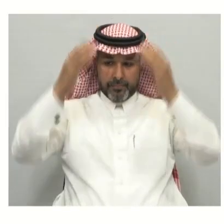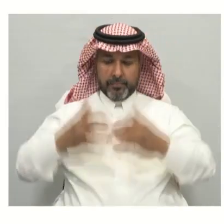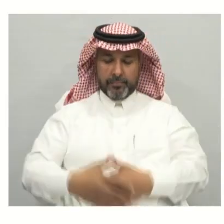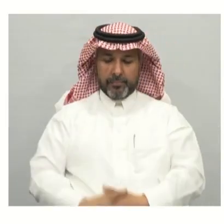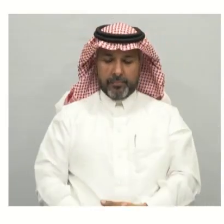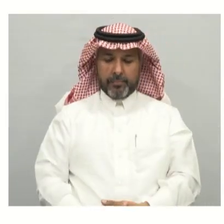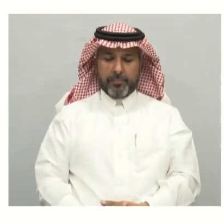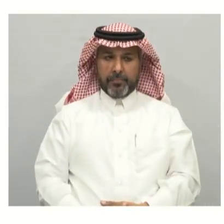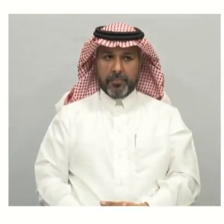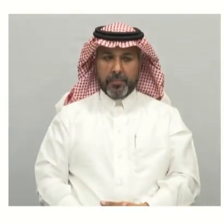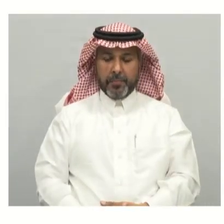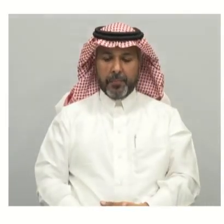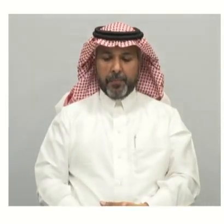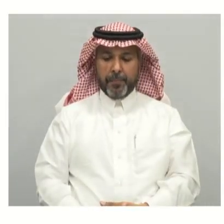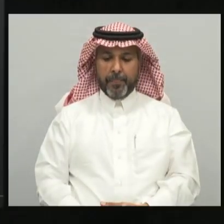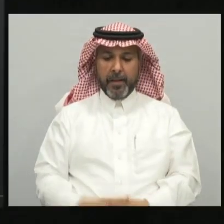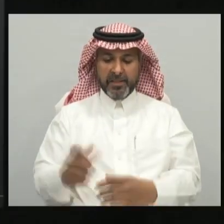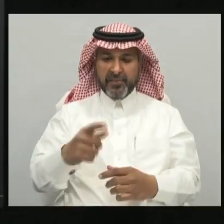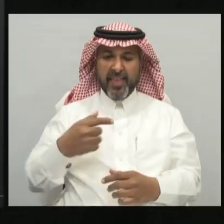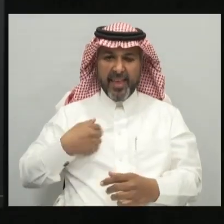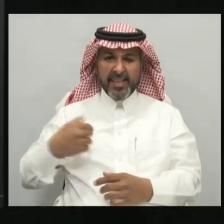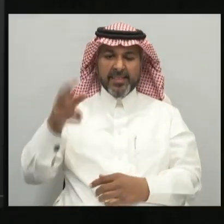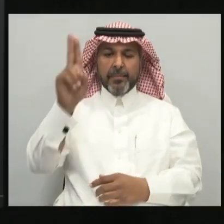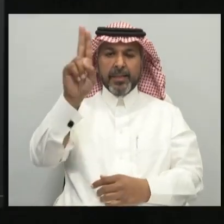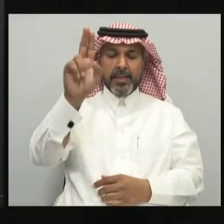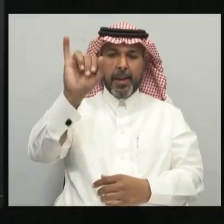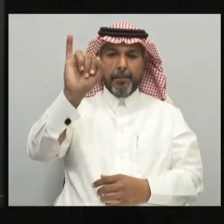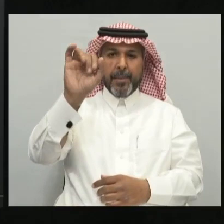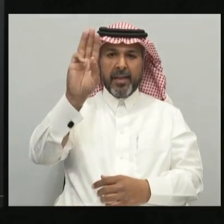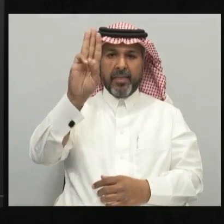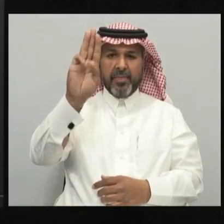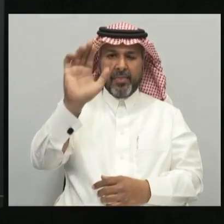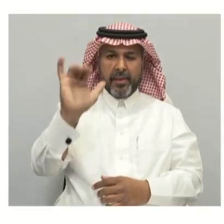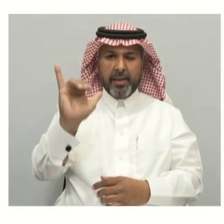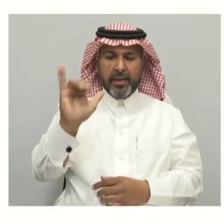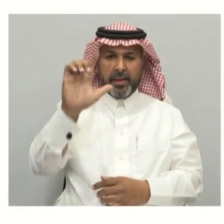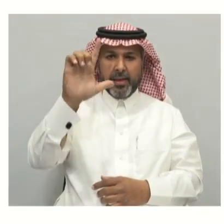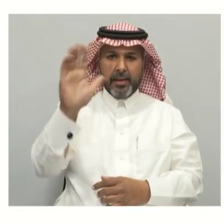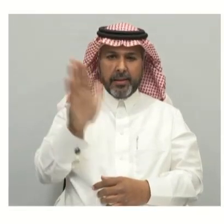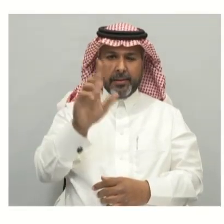لعرض بيانات هذا الجدول الذي يبين الطلاب وعدد اخوتهم